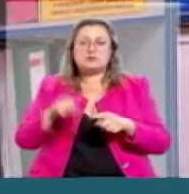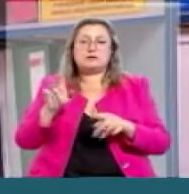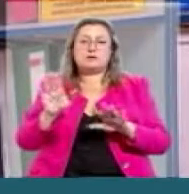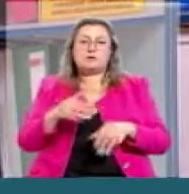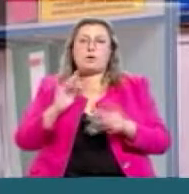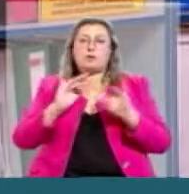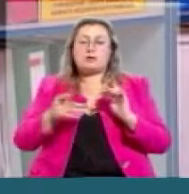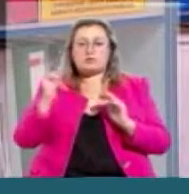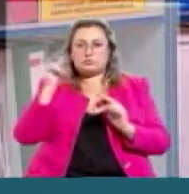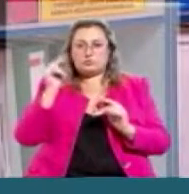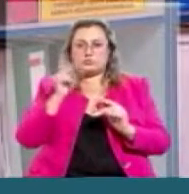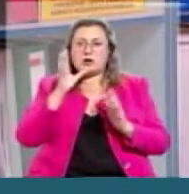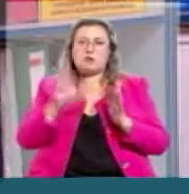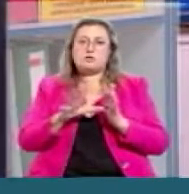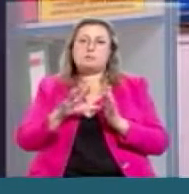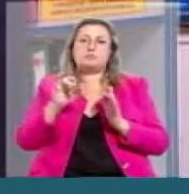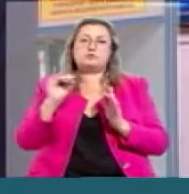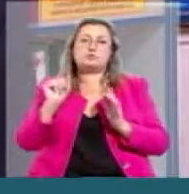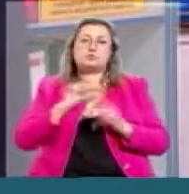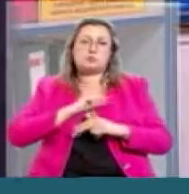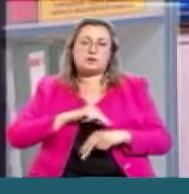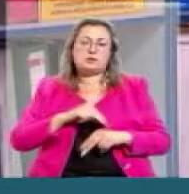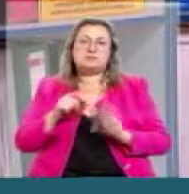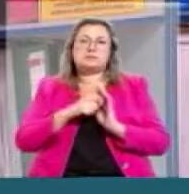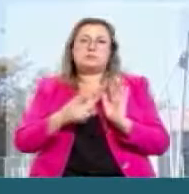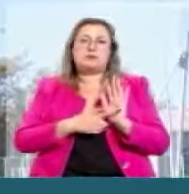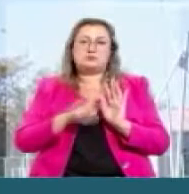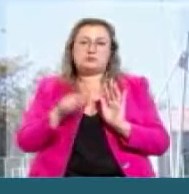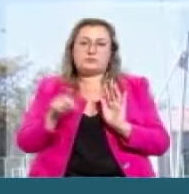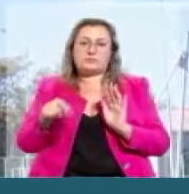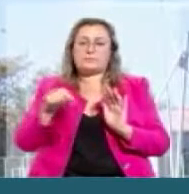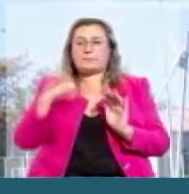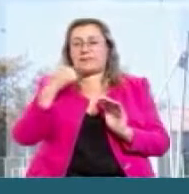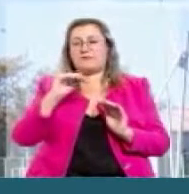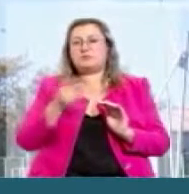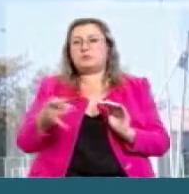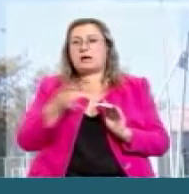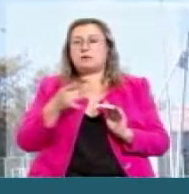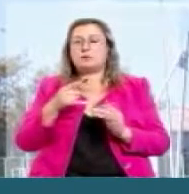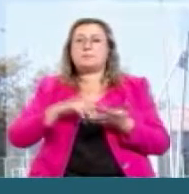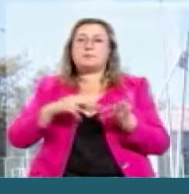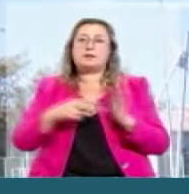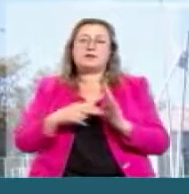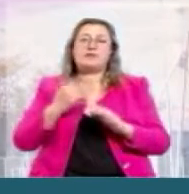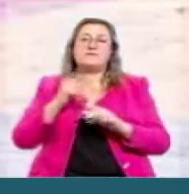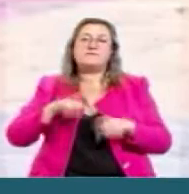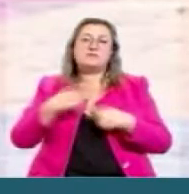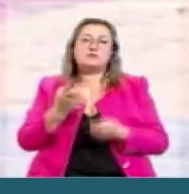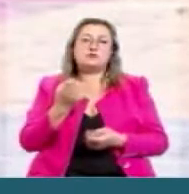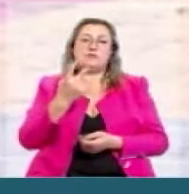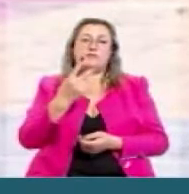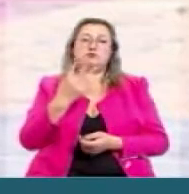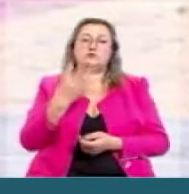прошли онлайн-обучение на электронной бирже труда 17 человек. В этом году в Федоровском районе запланировано выдать еще